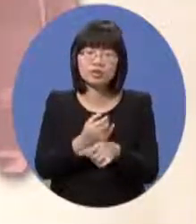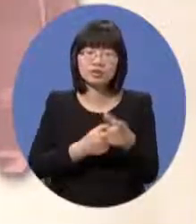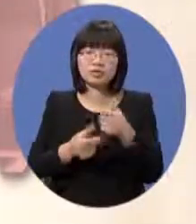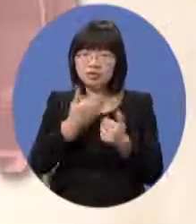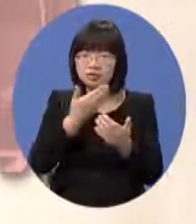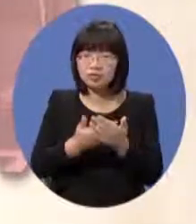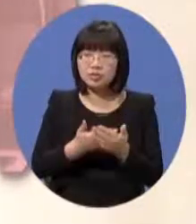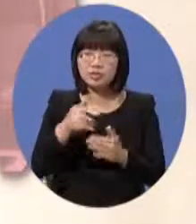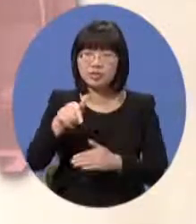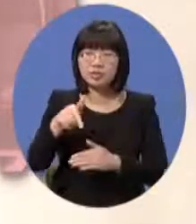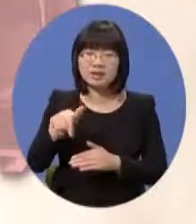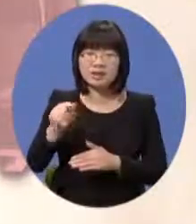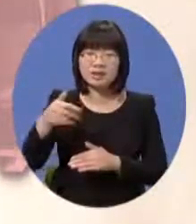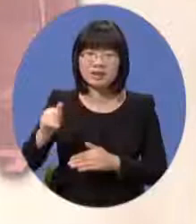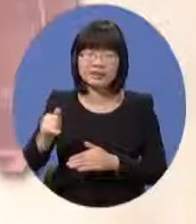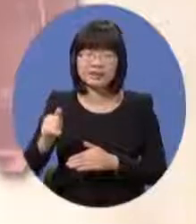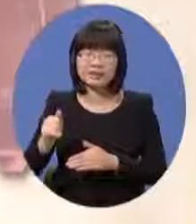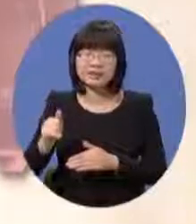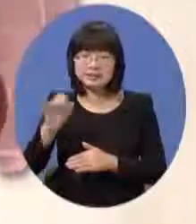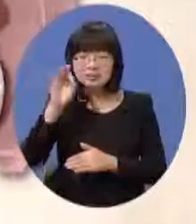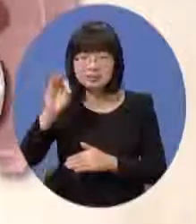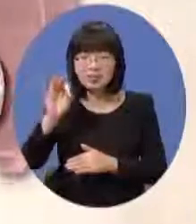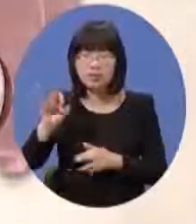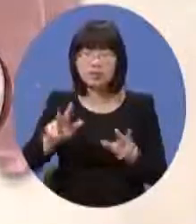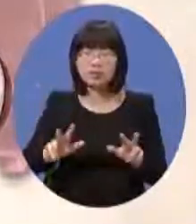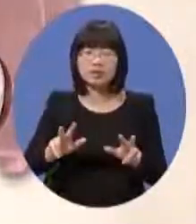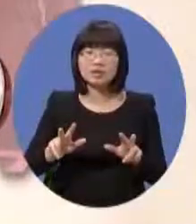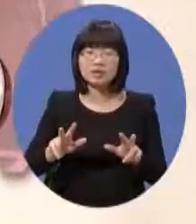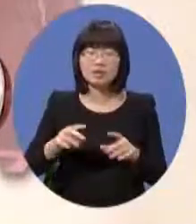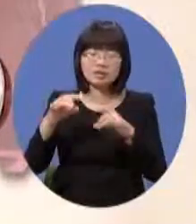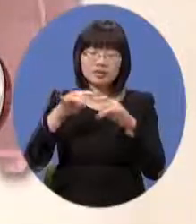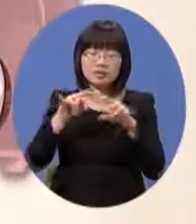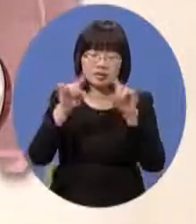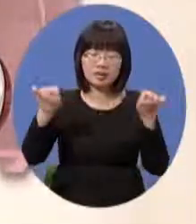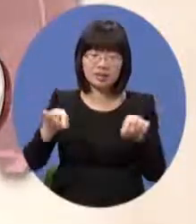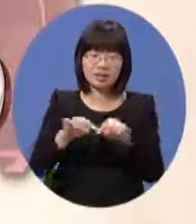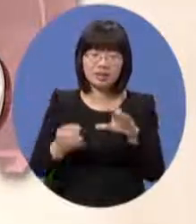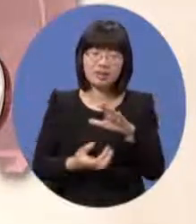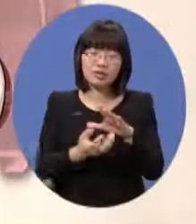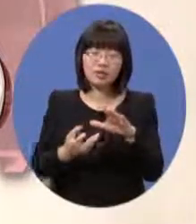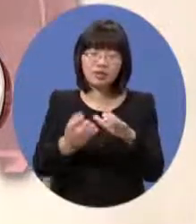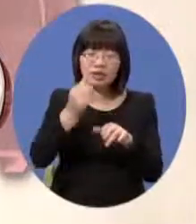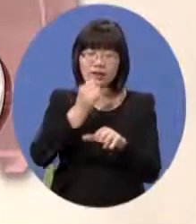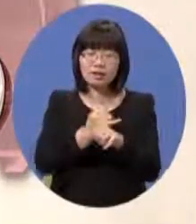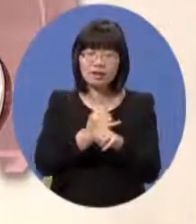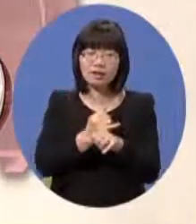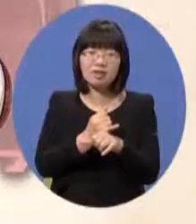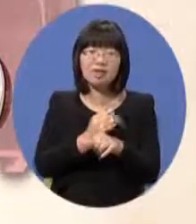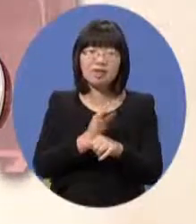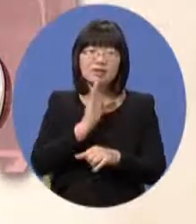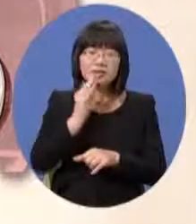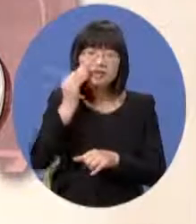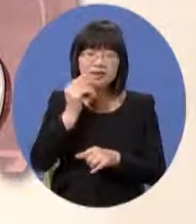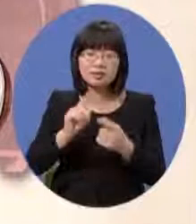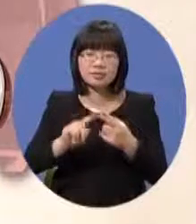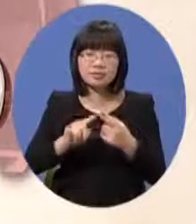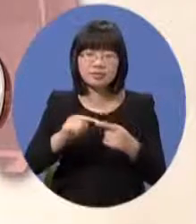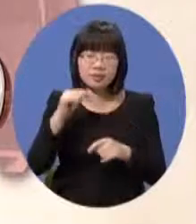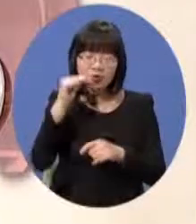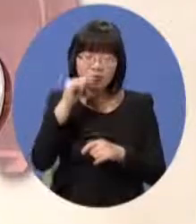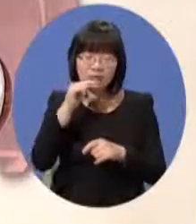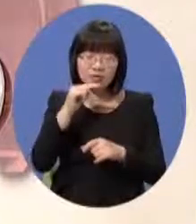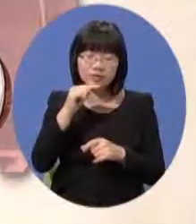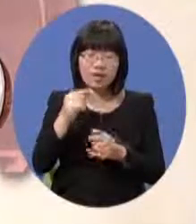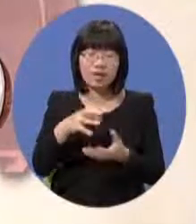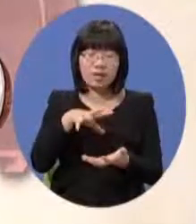그리고 가지나물은 네. 가지를 이제 전자레인지 살짝 돌리신 상태에서 참기름이랑 소금에 살짝 버무리셔서